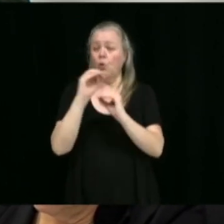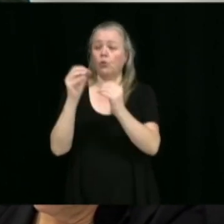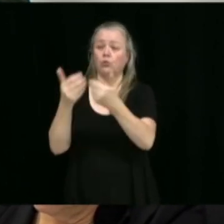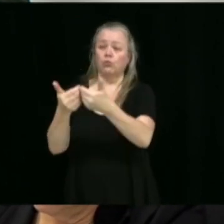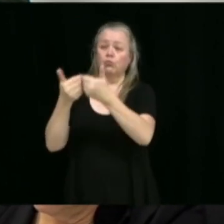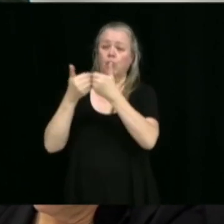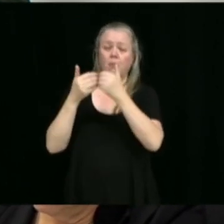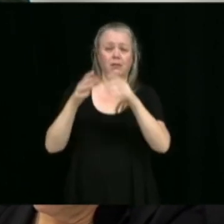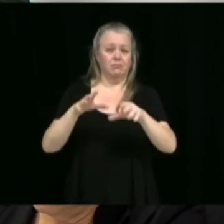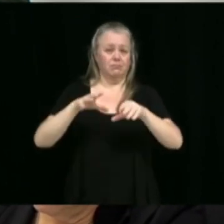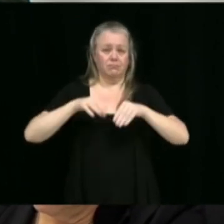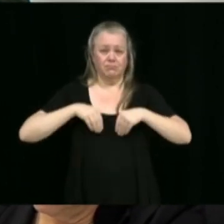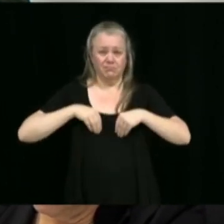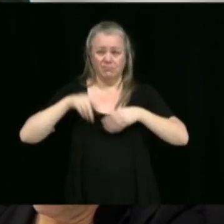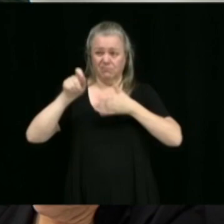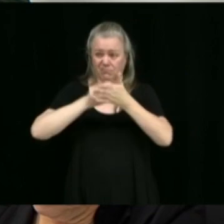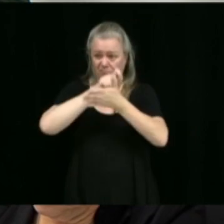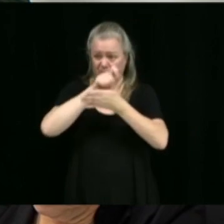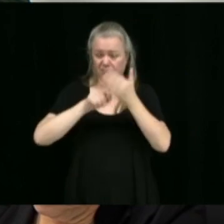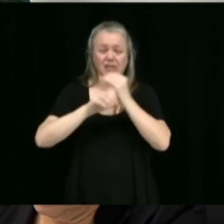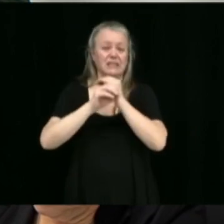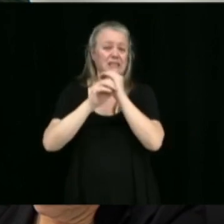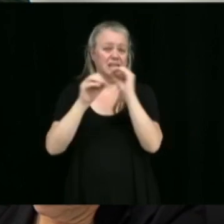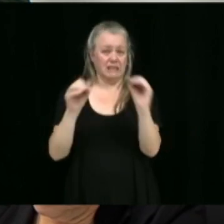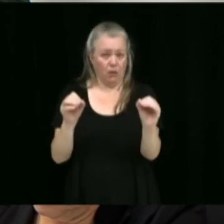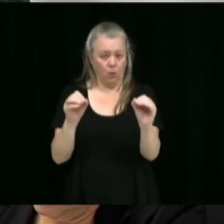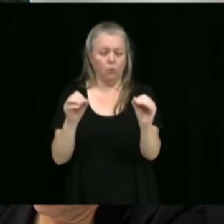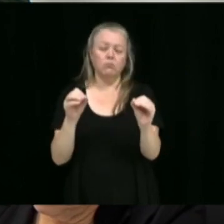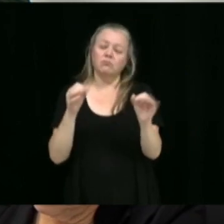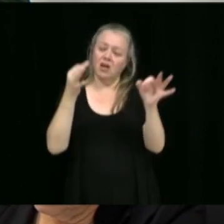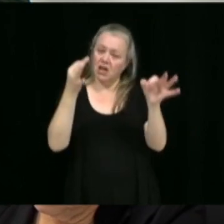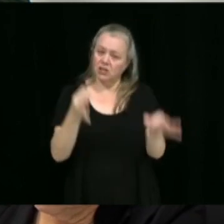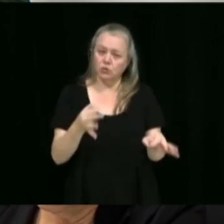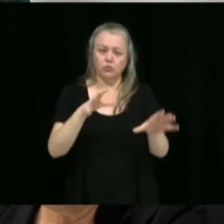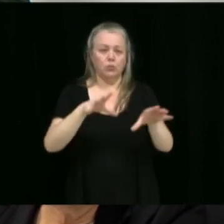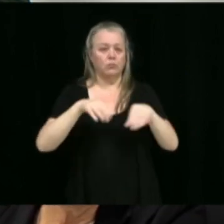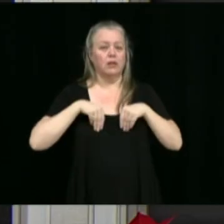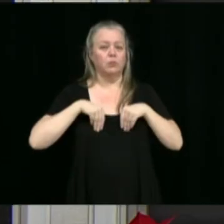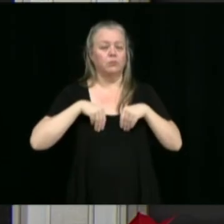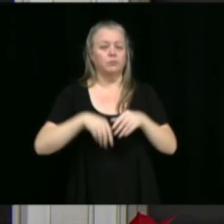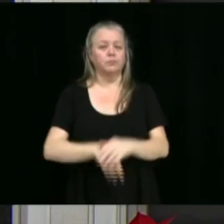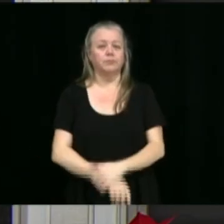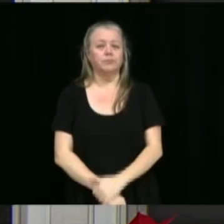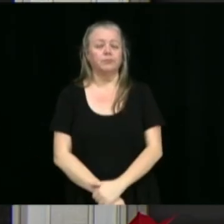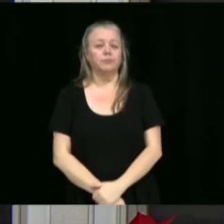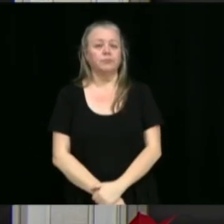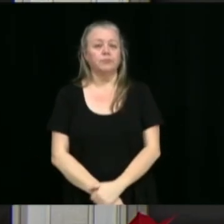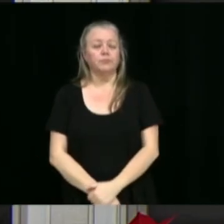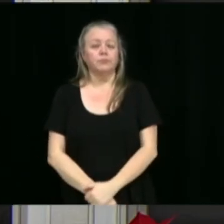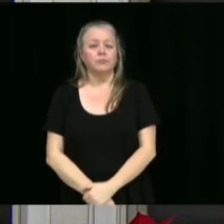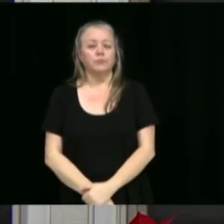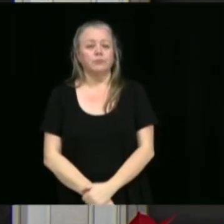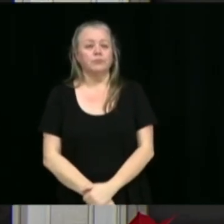d'approbation référendaire n'ayant été reçue, la résolution est adoptée.